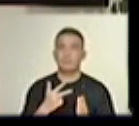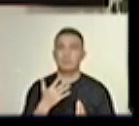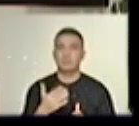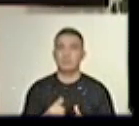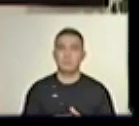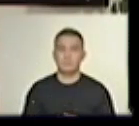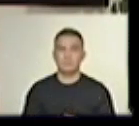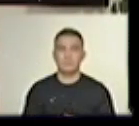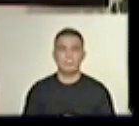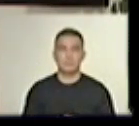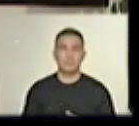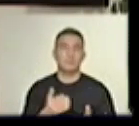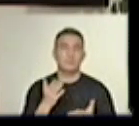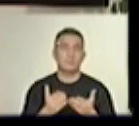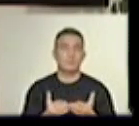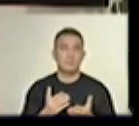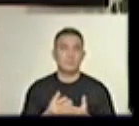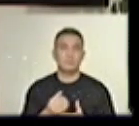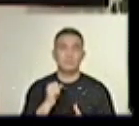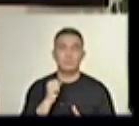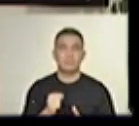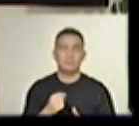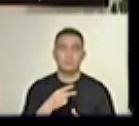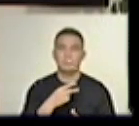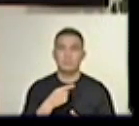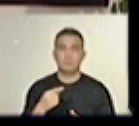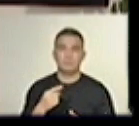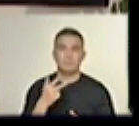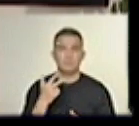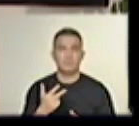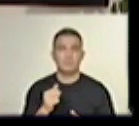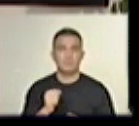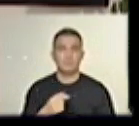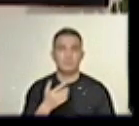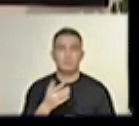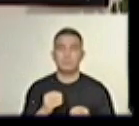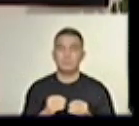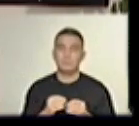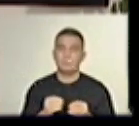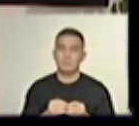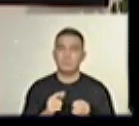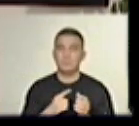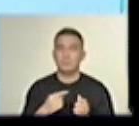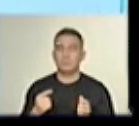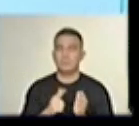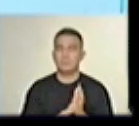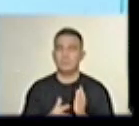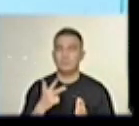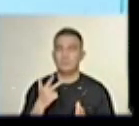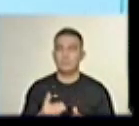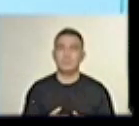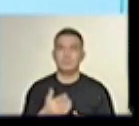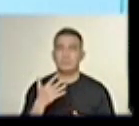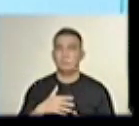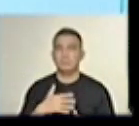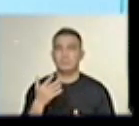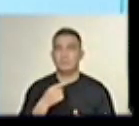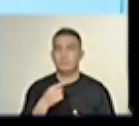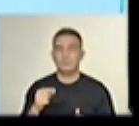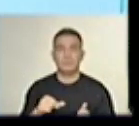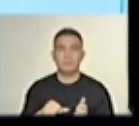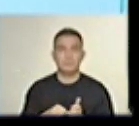735-masala. Agar A -3, 10, -73, 55, -6